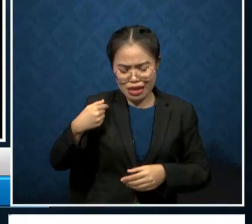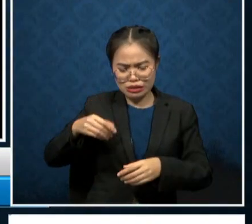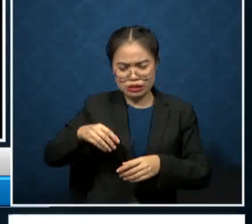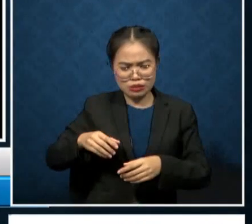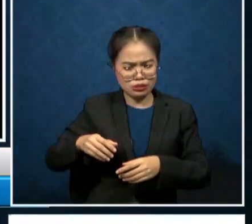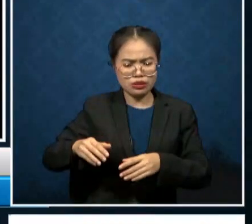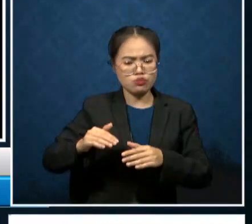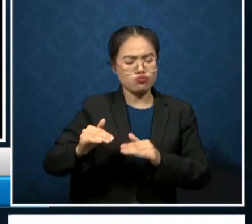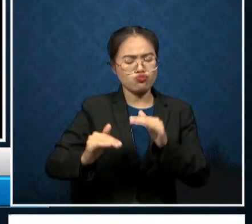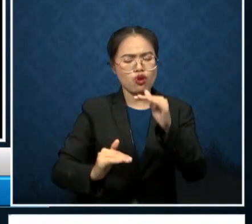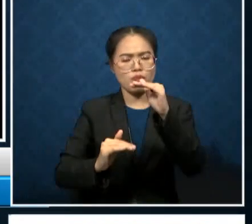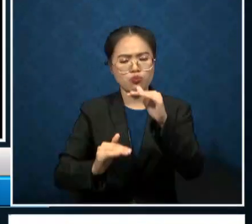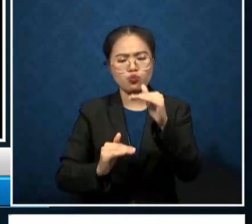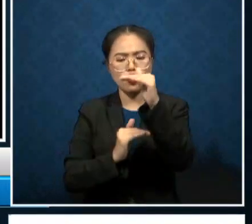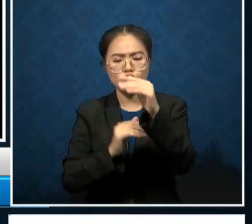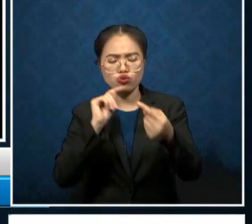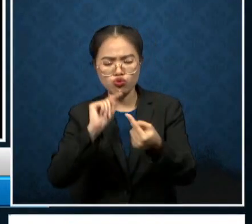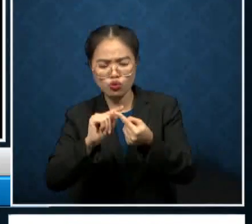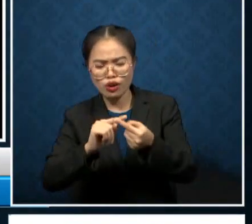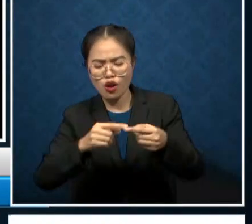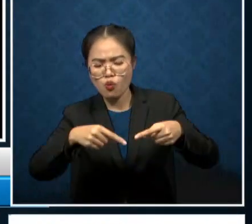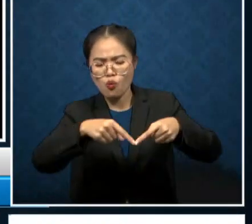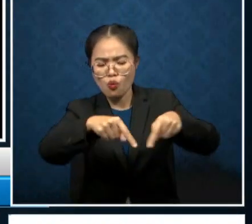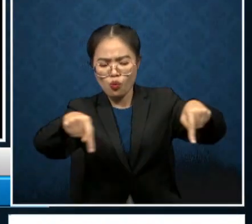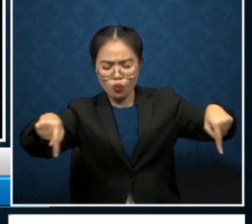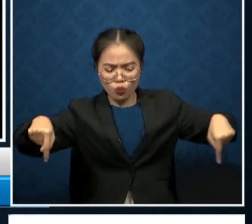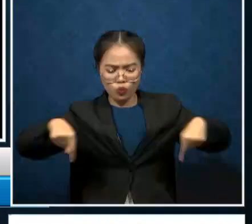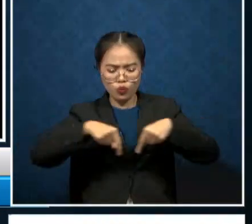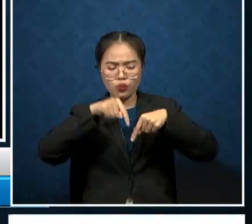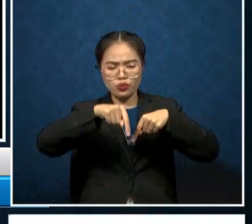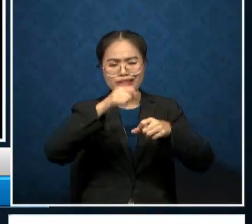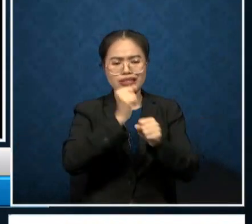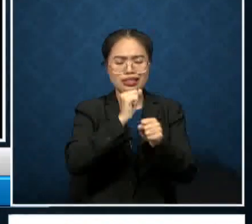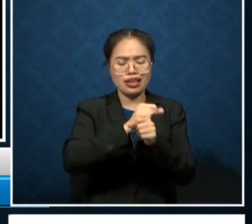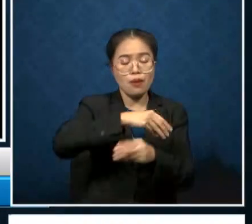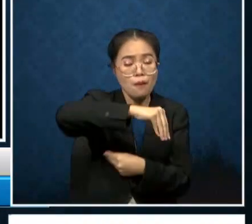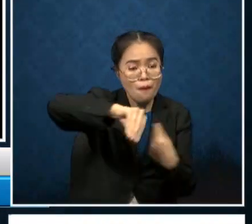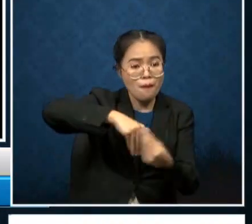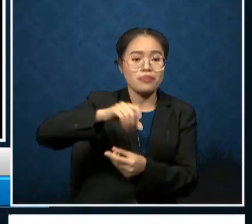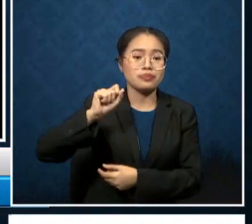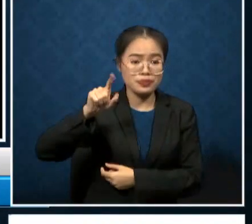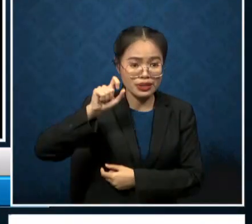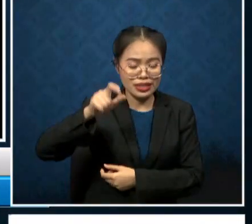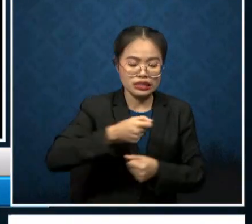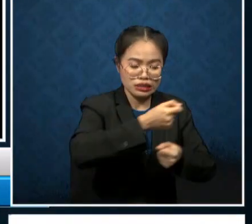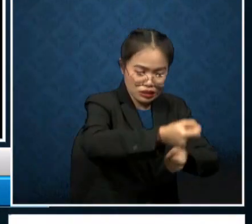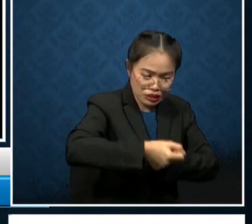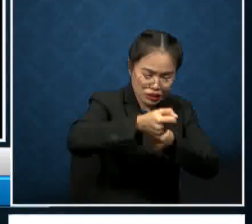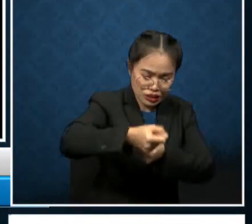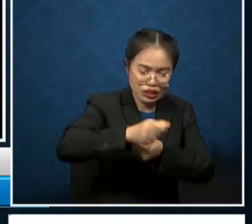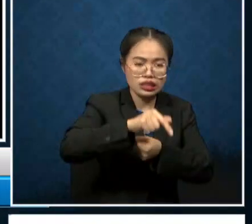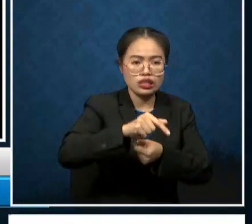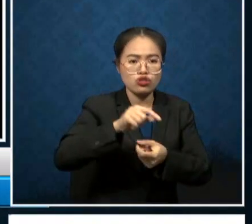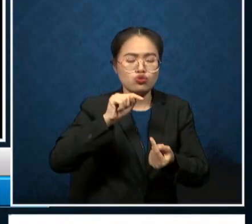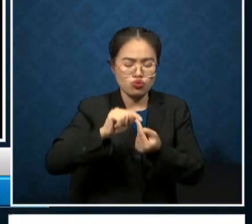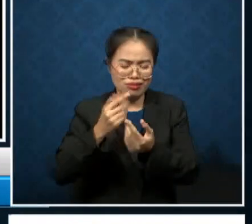มาเหตุที่เสนอเรื่องนี้เพราะว่าถ้าเปรียบทูนะครับภาคเกษตรเราเป็นภาคที่สร้างรายได้อยู่กับประชาชนมากมาย